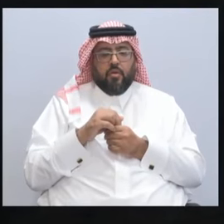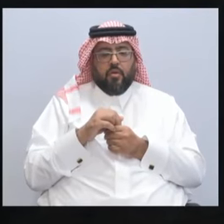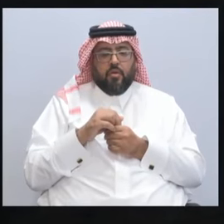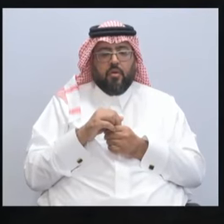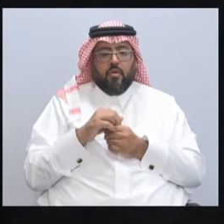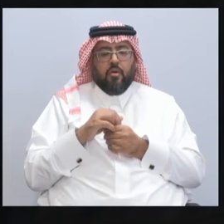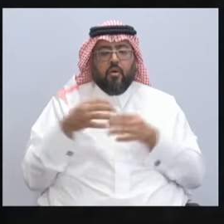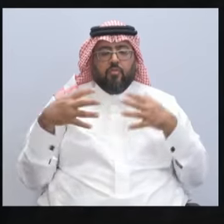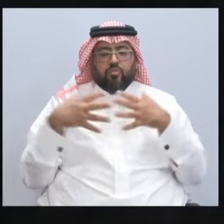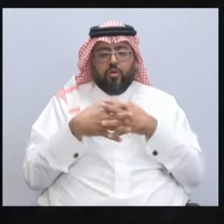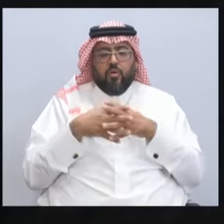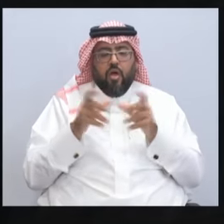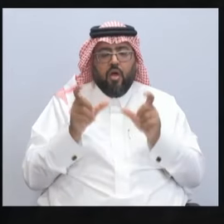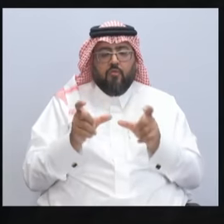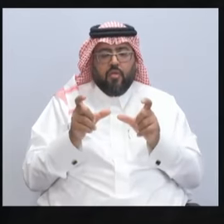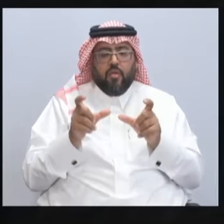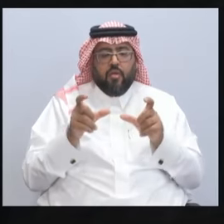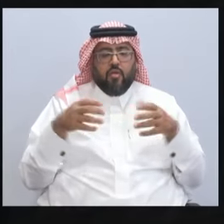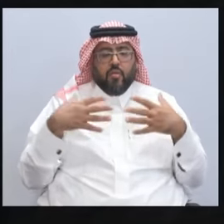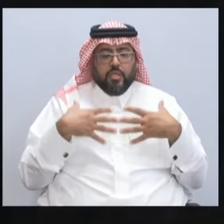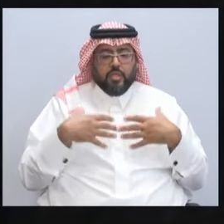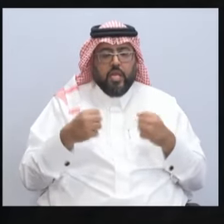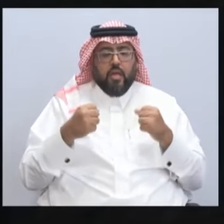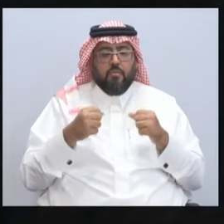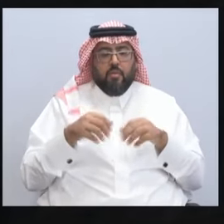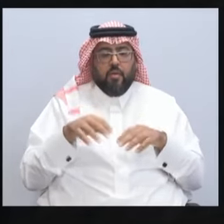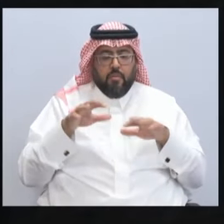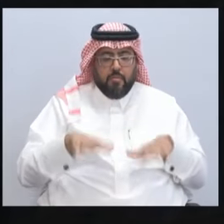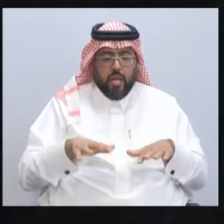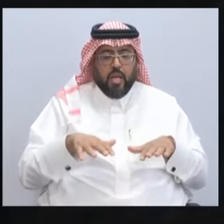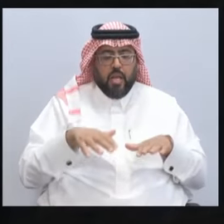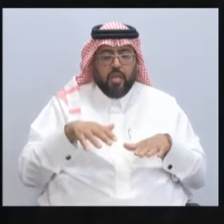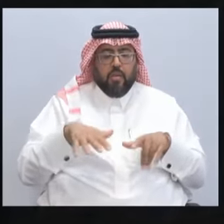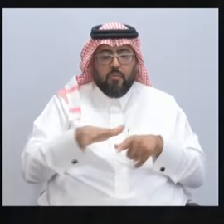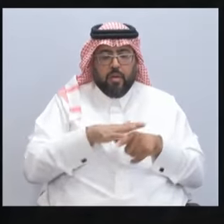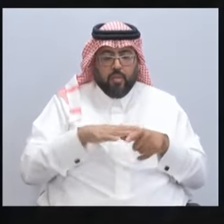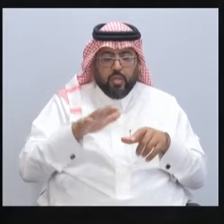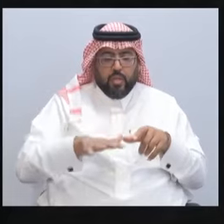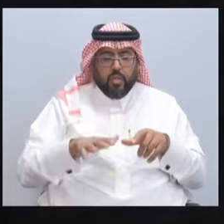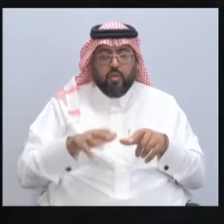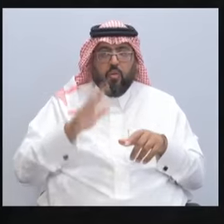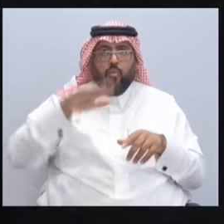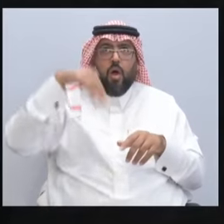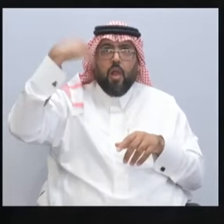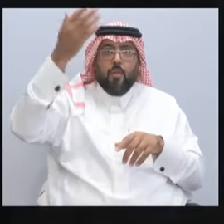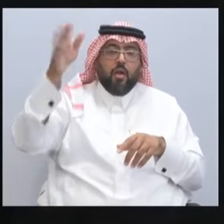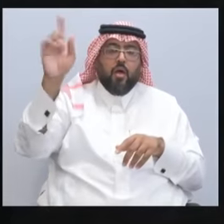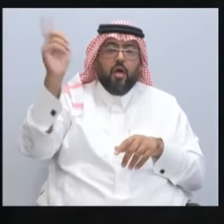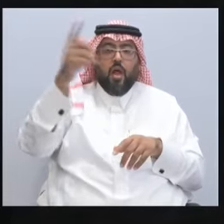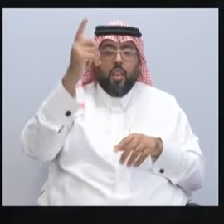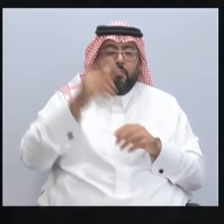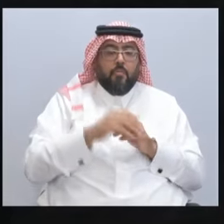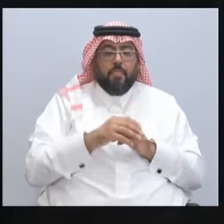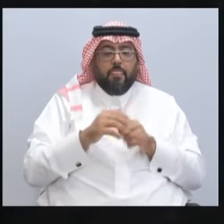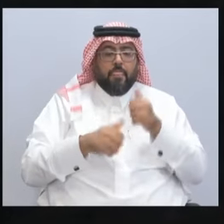المشاركه المشاركه في حفظ الامن والسلام المحلي السلام المحلي والدولي